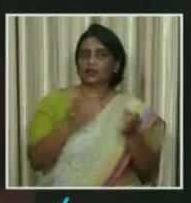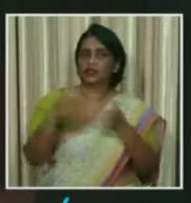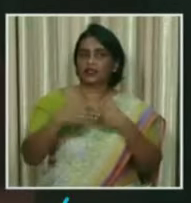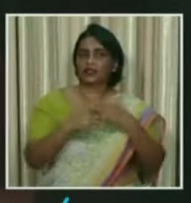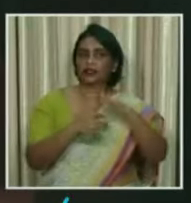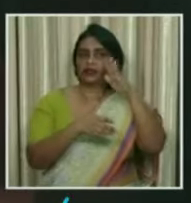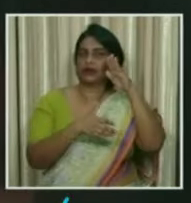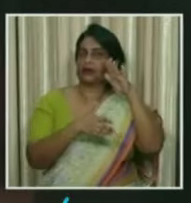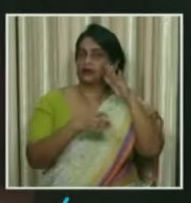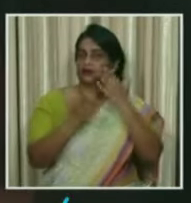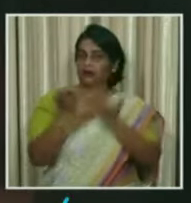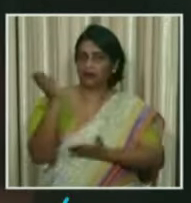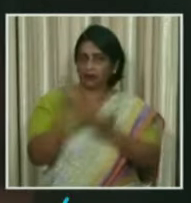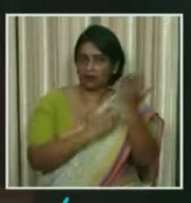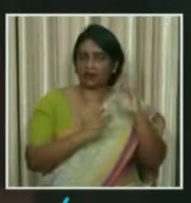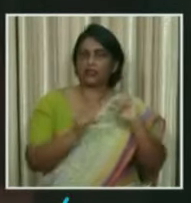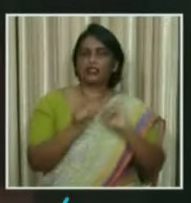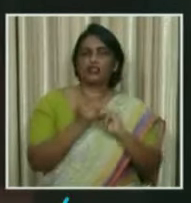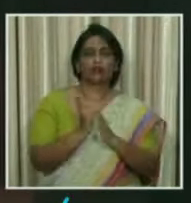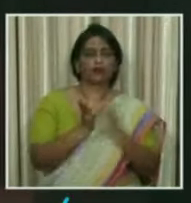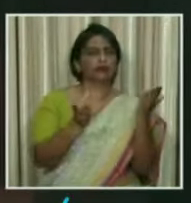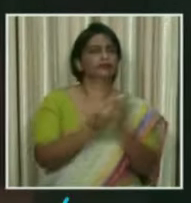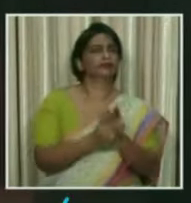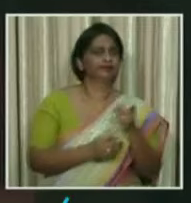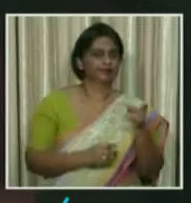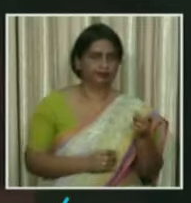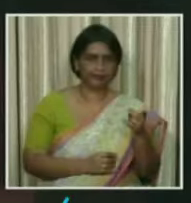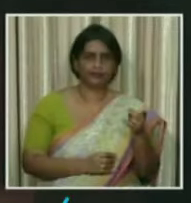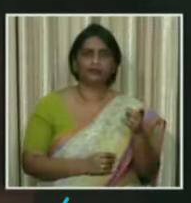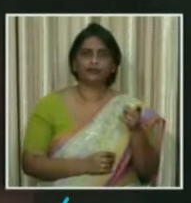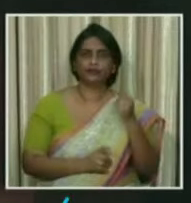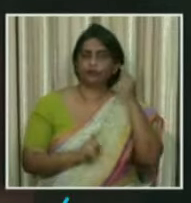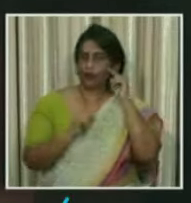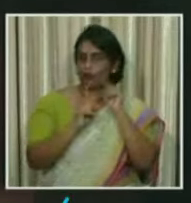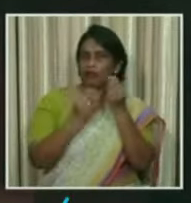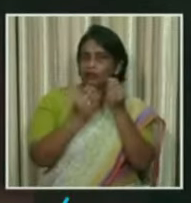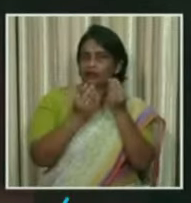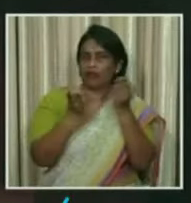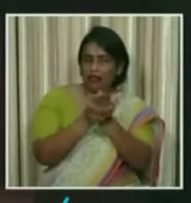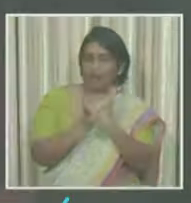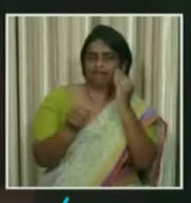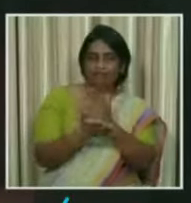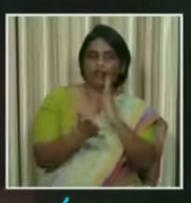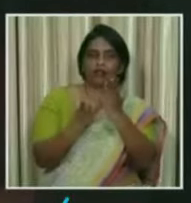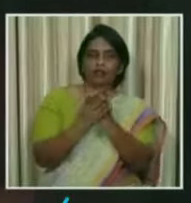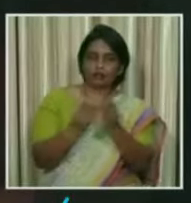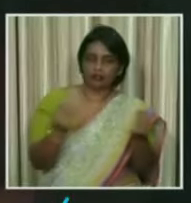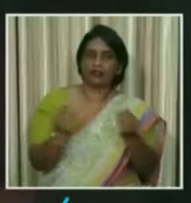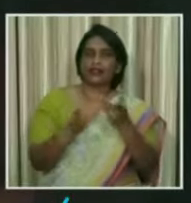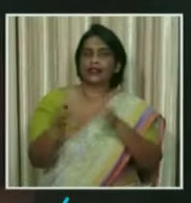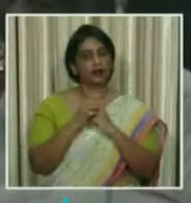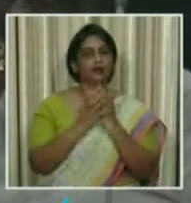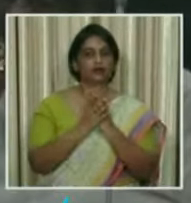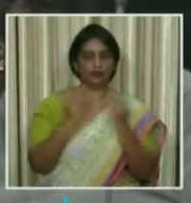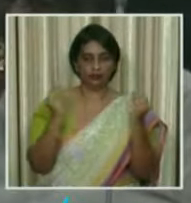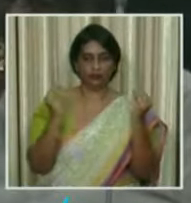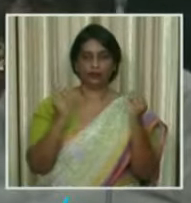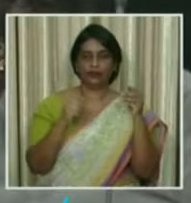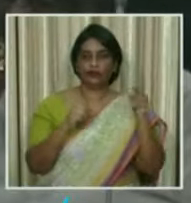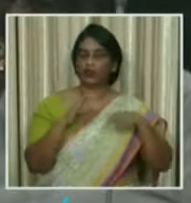එකක් ඔබතුමා දාලා තියෙනවා. සබ් කමිටි එකේක හිර වෙලා තියෙනවා. ඒකත් හිර වෙච්ච එකත් පොඩ්ඩක් බුරුල් කරලා ඉක්මනින්ම කැබිනට් අනුමැතියත් ලබා ගන්න. දැන්